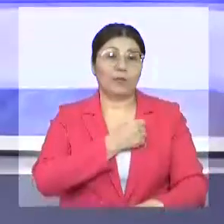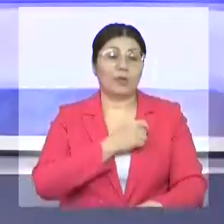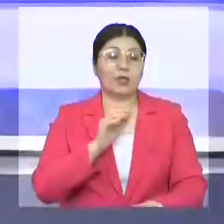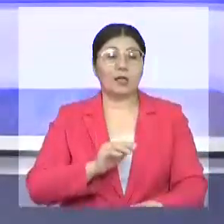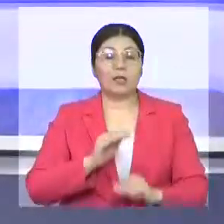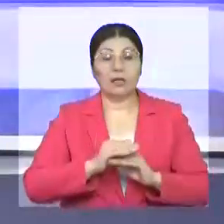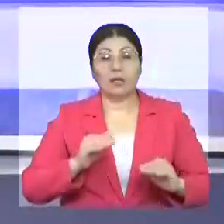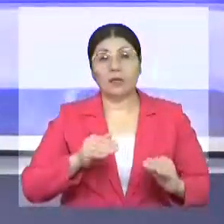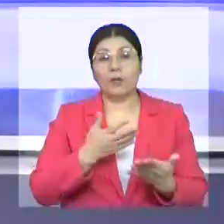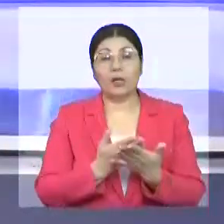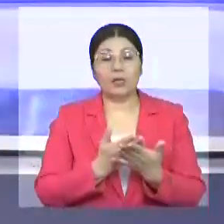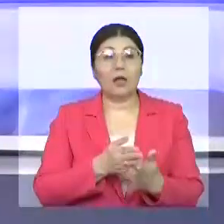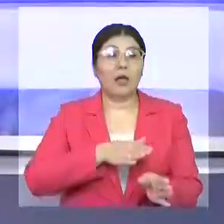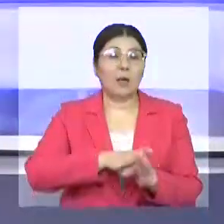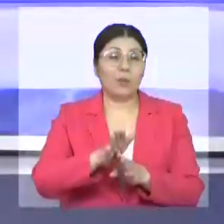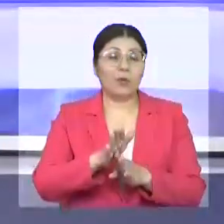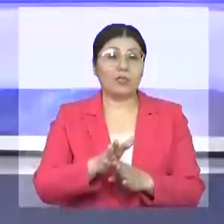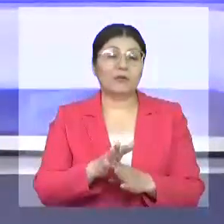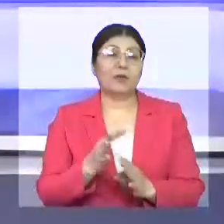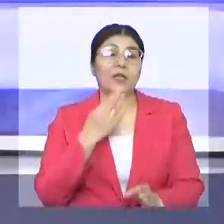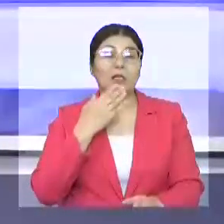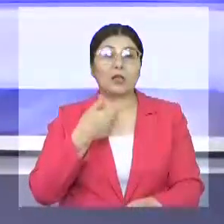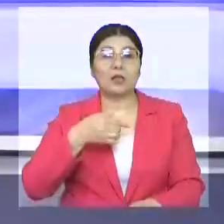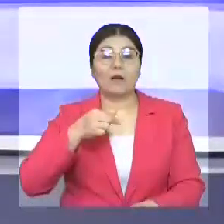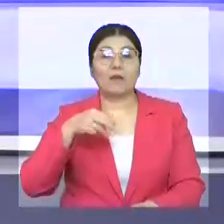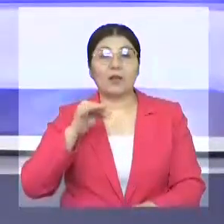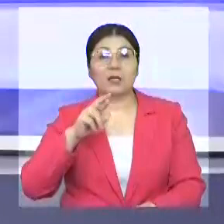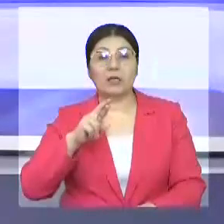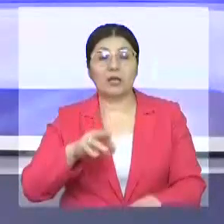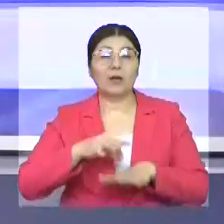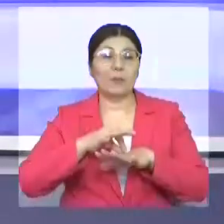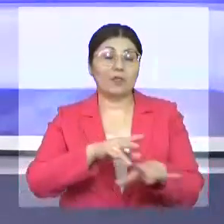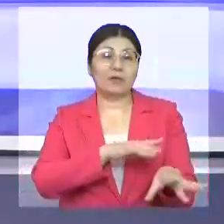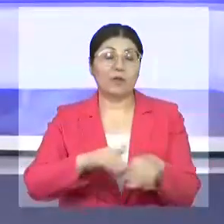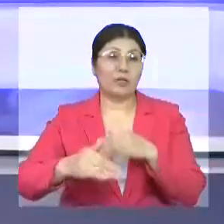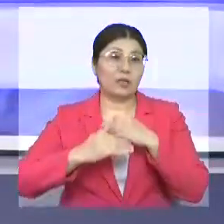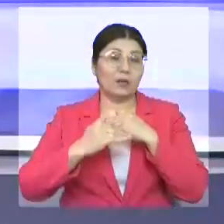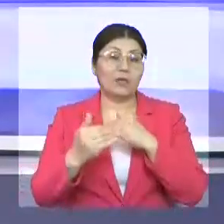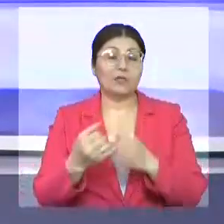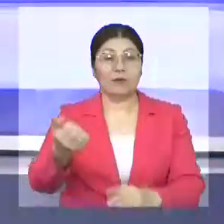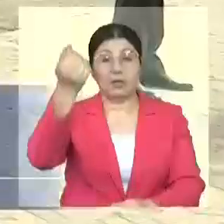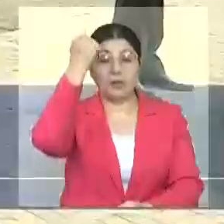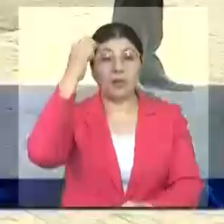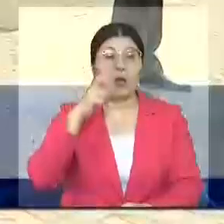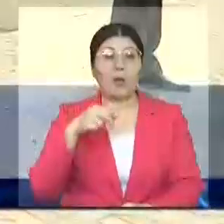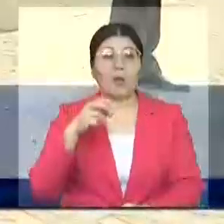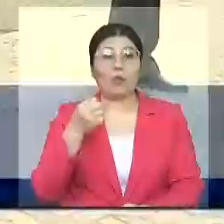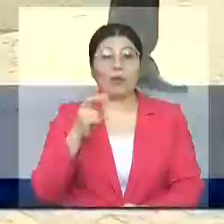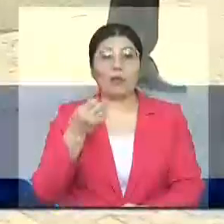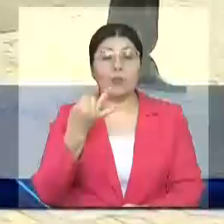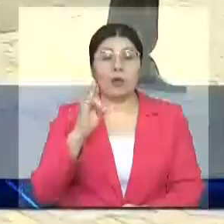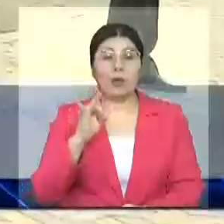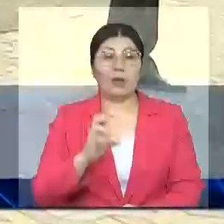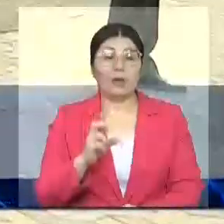пополнили ряды национальной Гвардии мероприятие организовали на площади перед памятником Букин байя батыру для двадцати